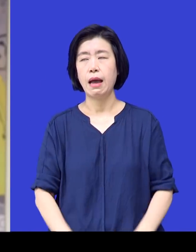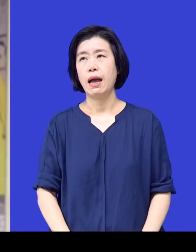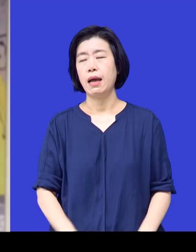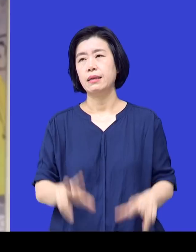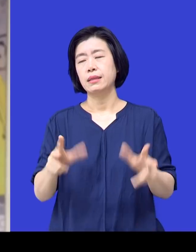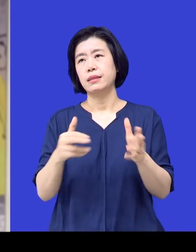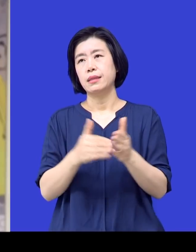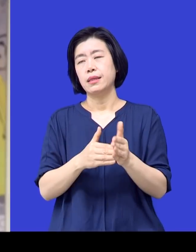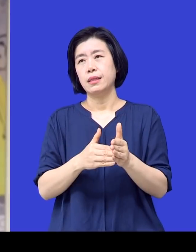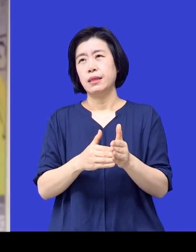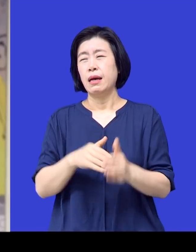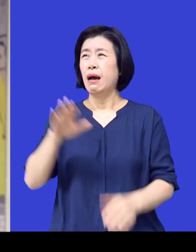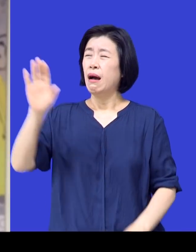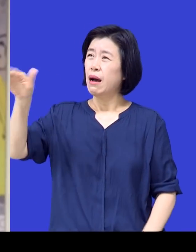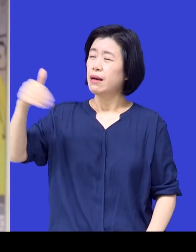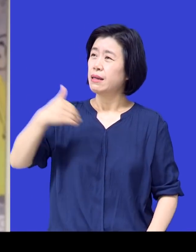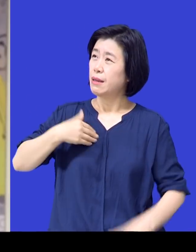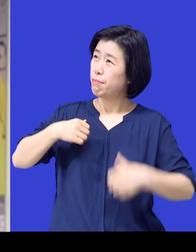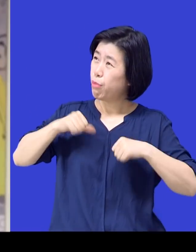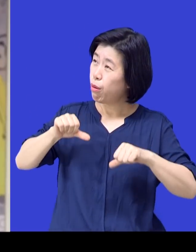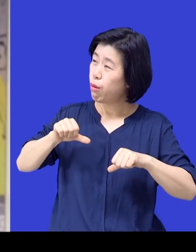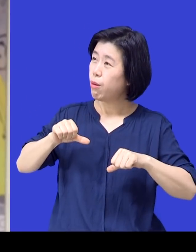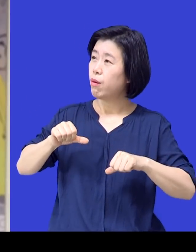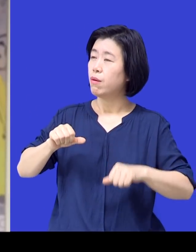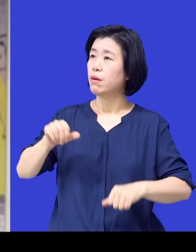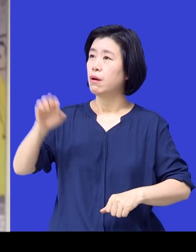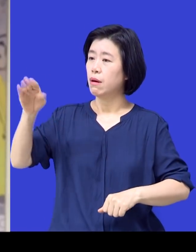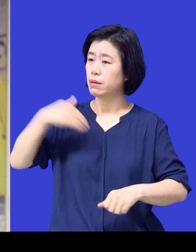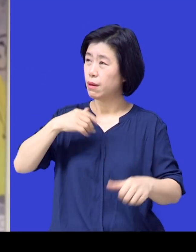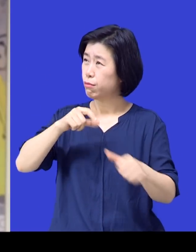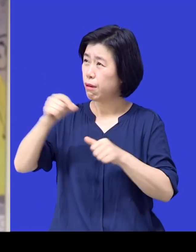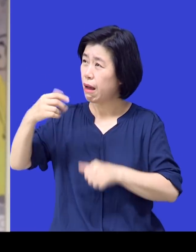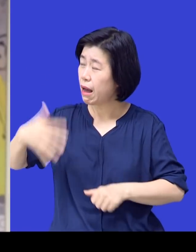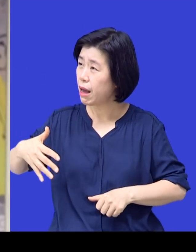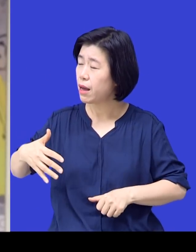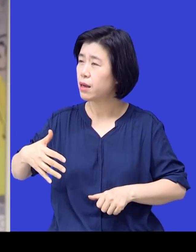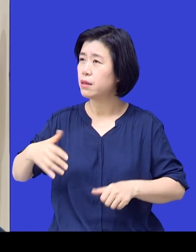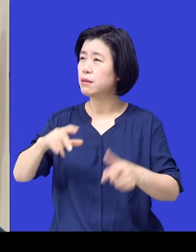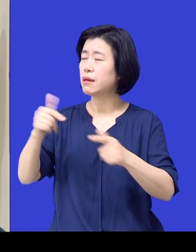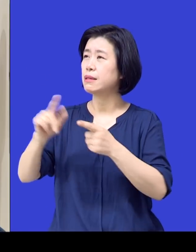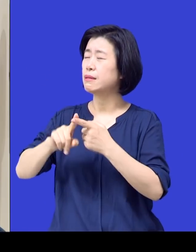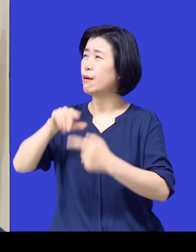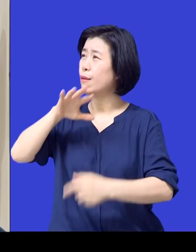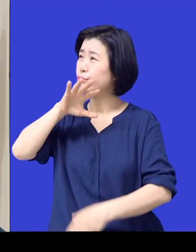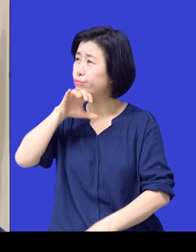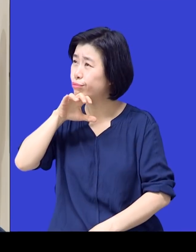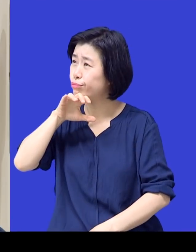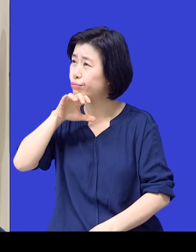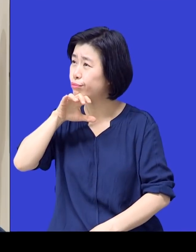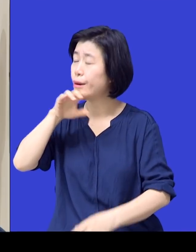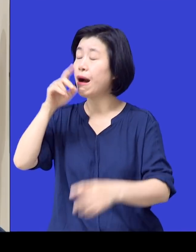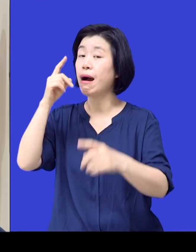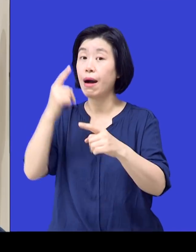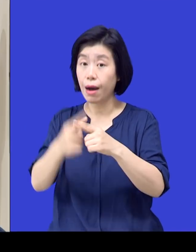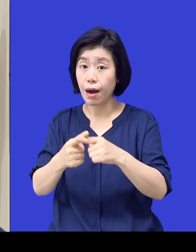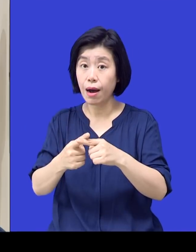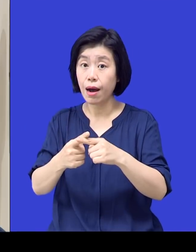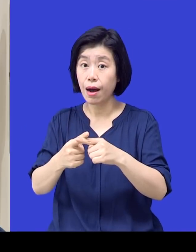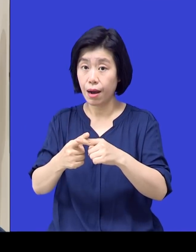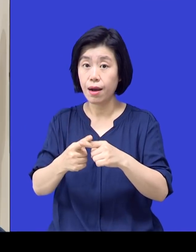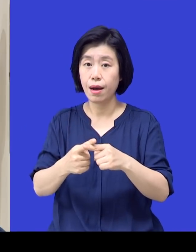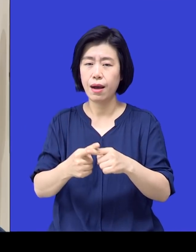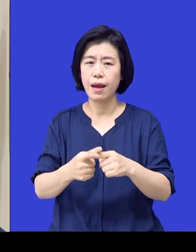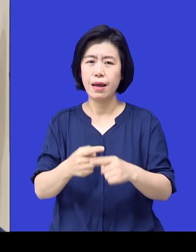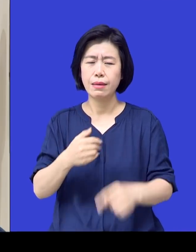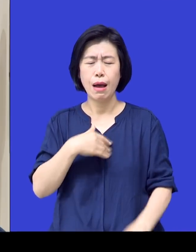나를 포기하셨군요. 나는 구원받을 수 없는 인간입니다. 하다가 이 수많은 내가 할 수 없다